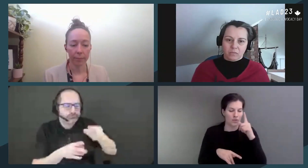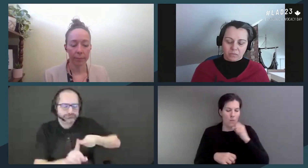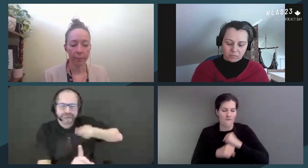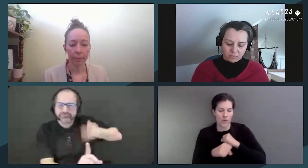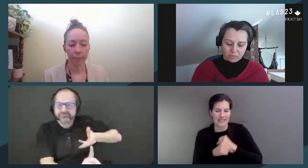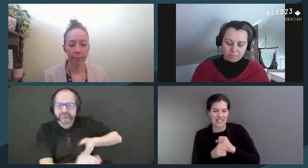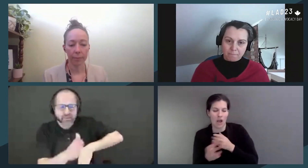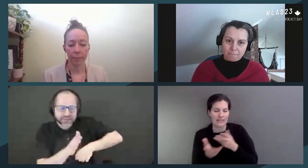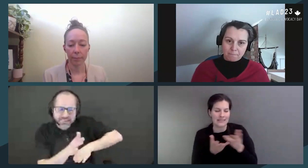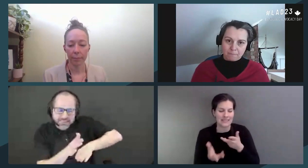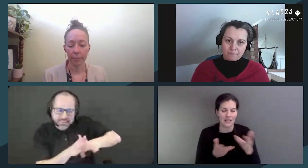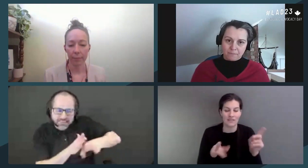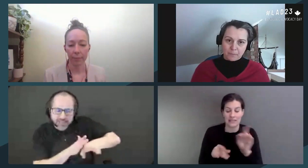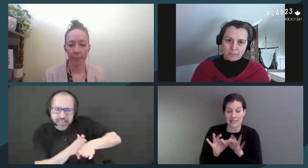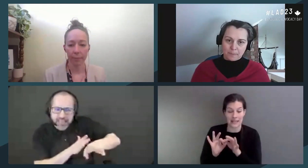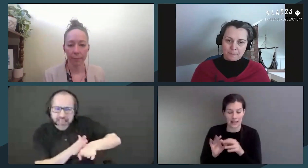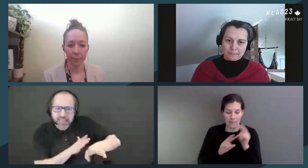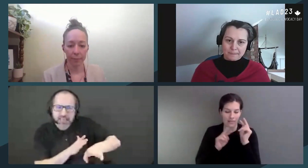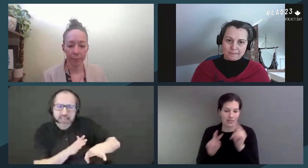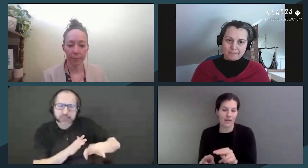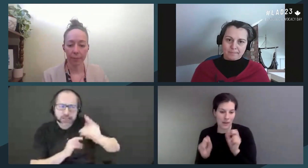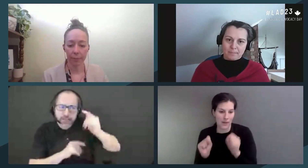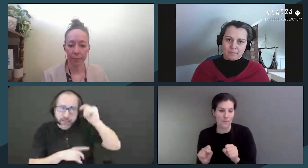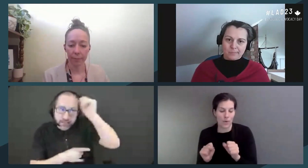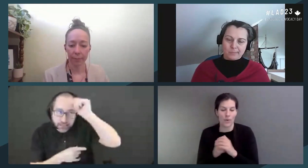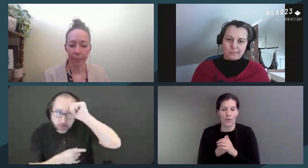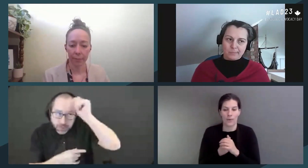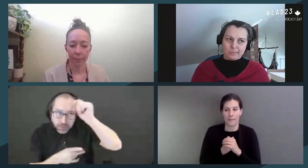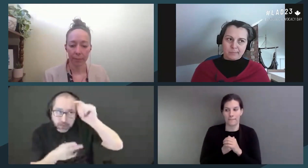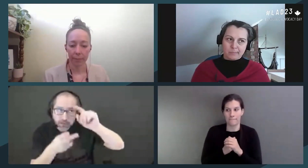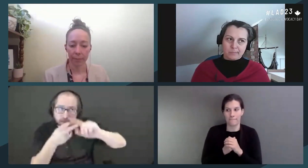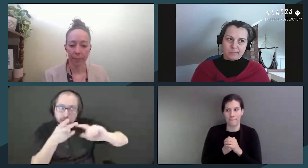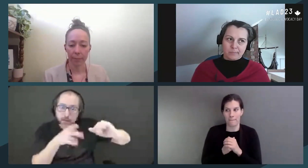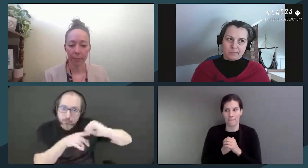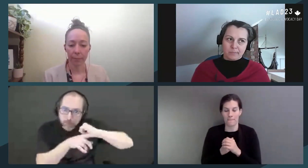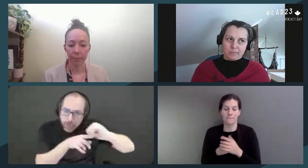les connaissances théoriques et pratiques en matière d'interprétation.